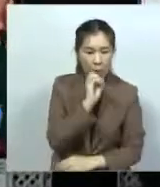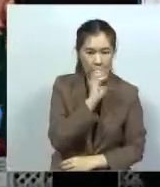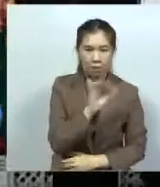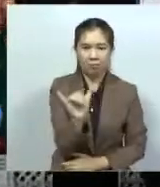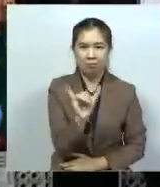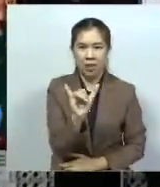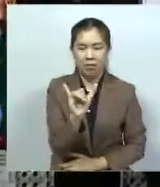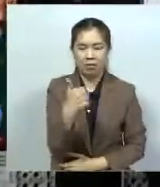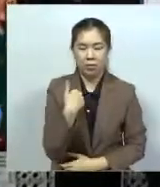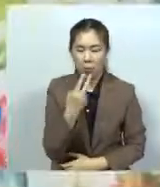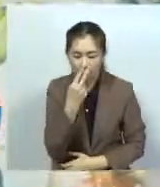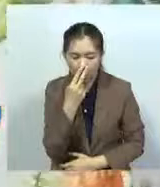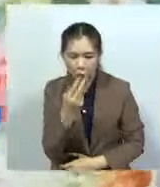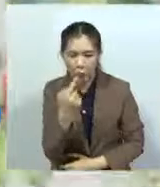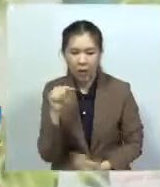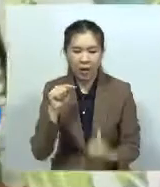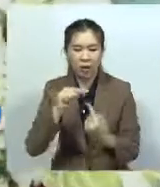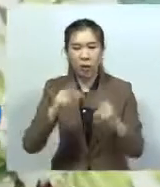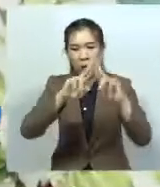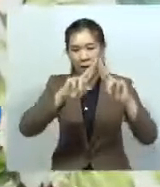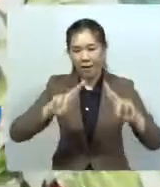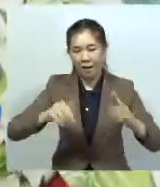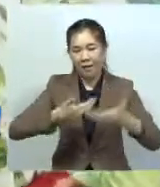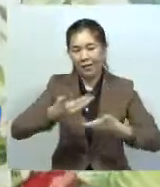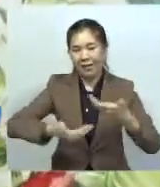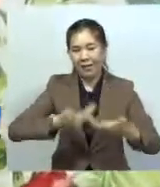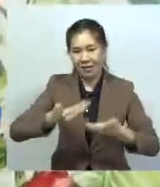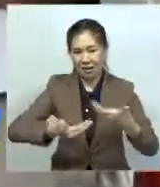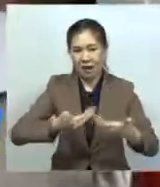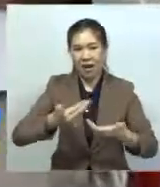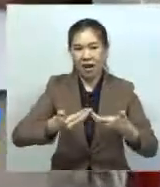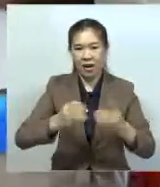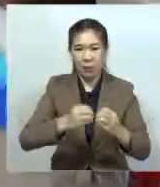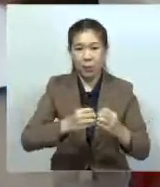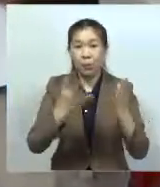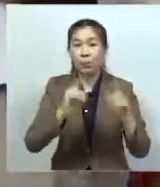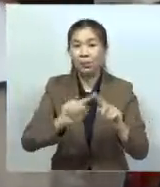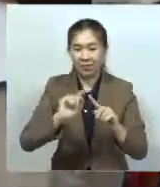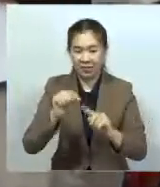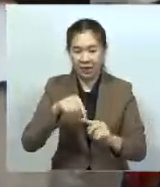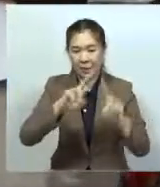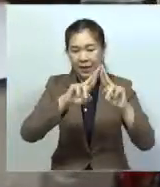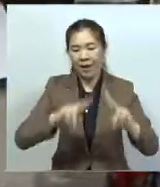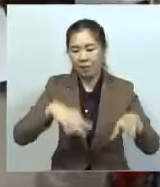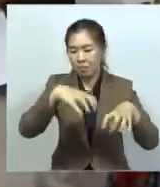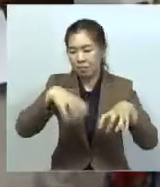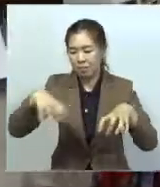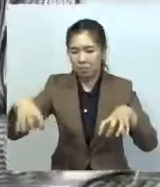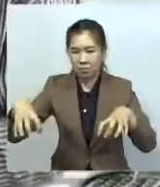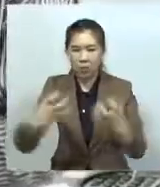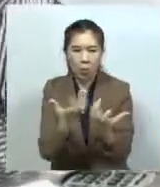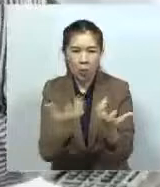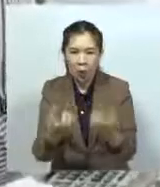คือไปสุ่มตรวจที่แหล่งจำหน่ายพลุและดอกไม้เพลิงค่ะเป็นร้านค้าต่างๆเนี่ยนะคะรวมถึง